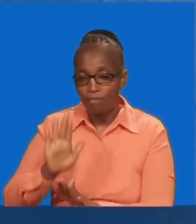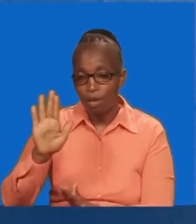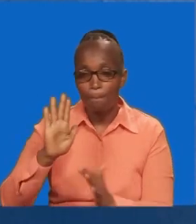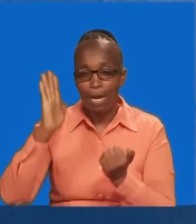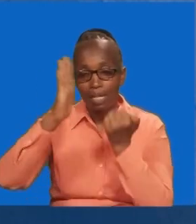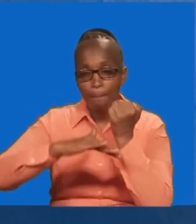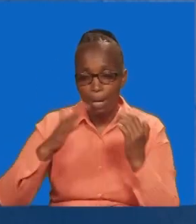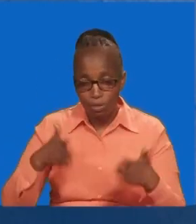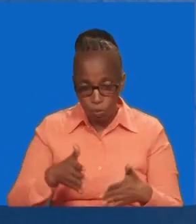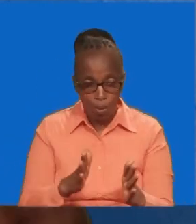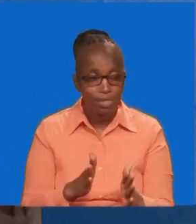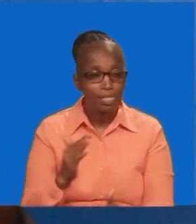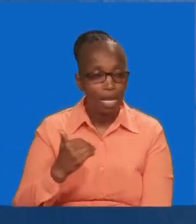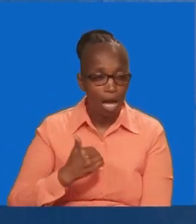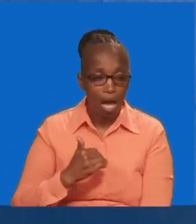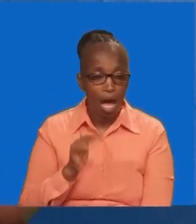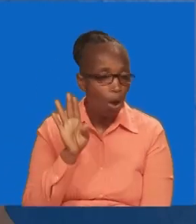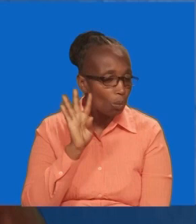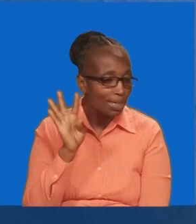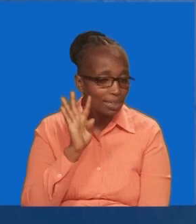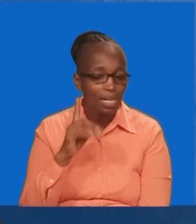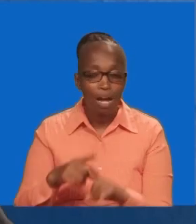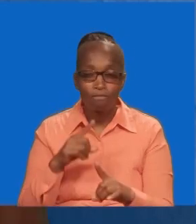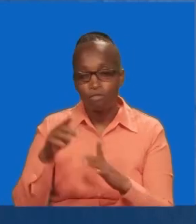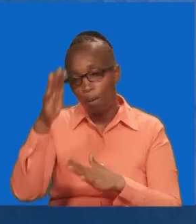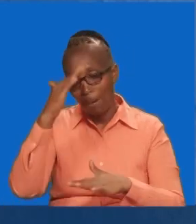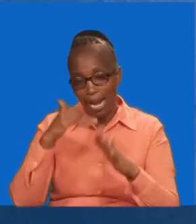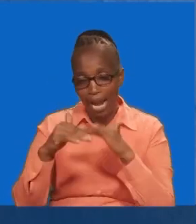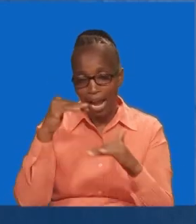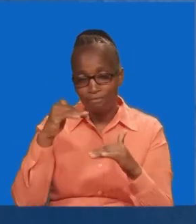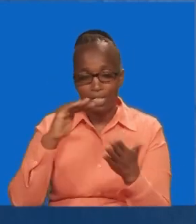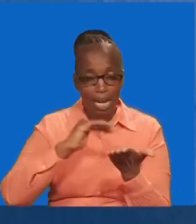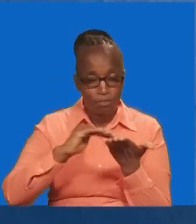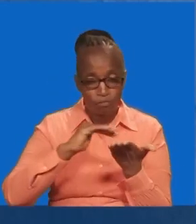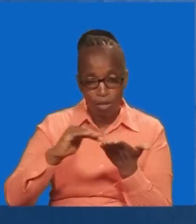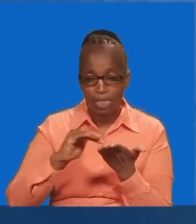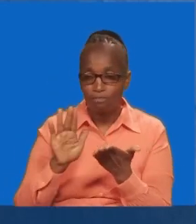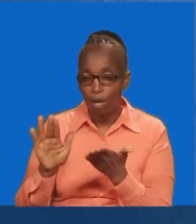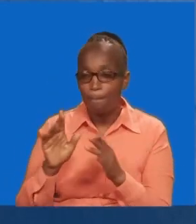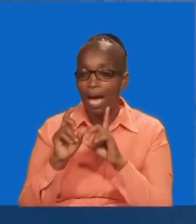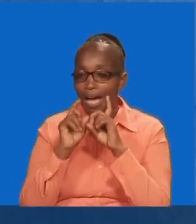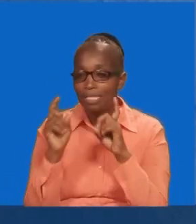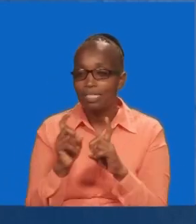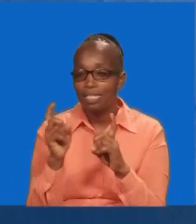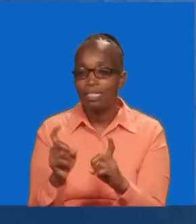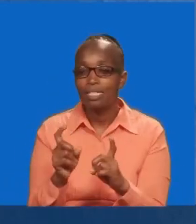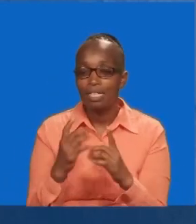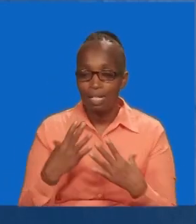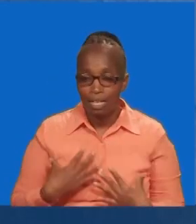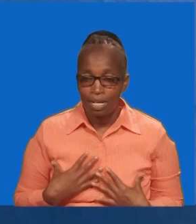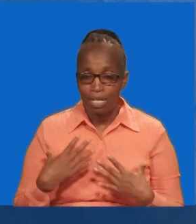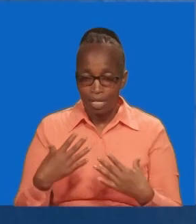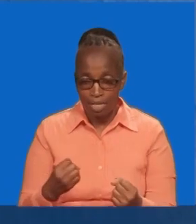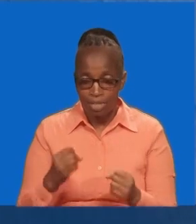zao mbaya, basi nitasikia toka mbinguni na kuwasamehe dhambi yao